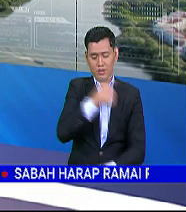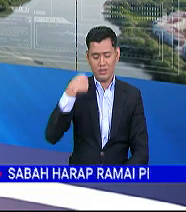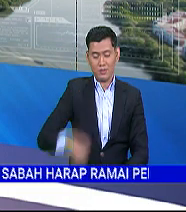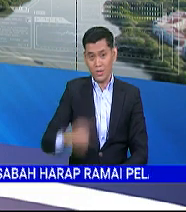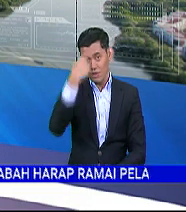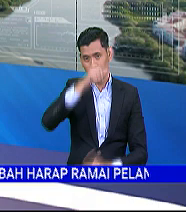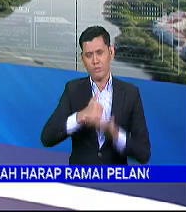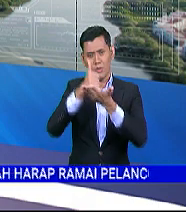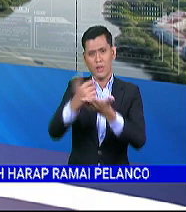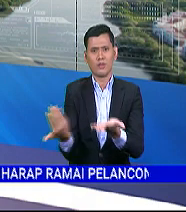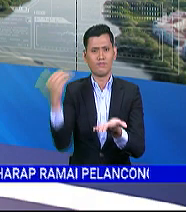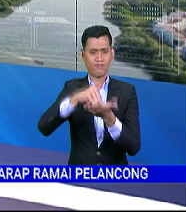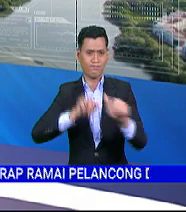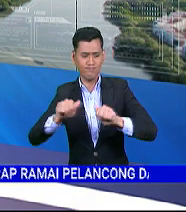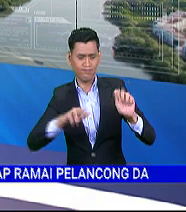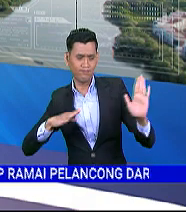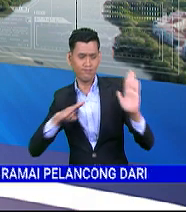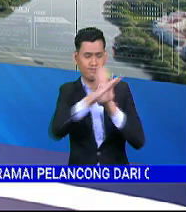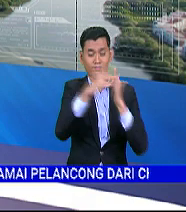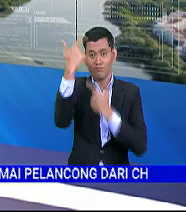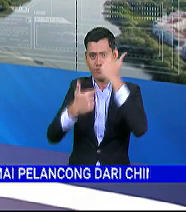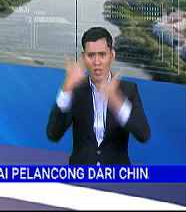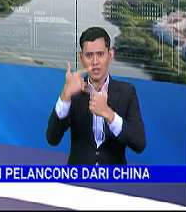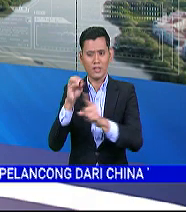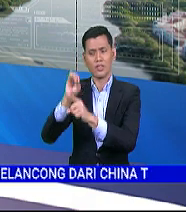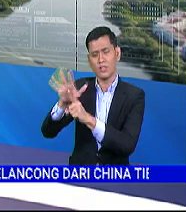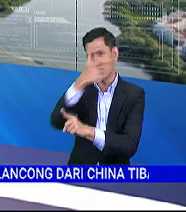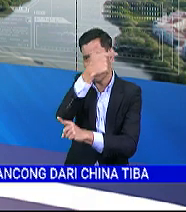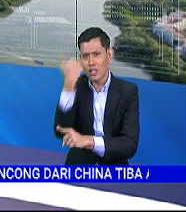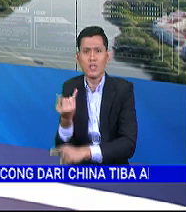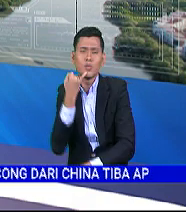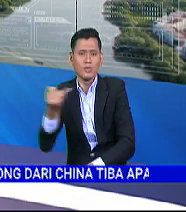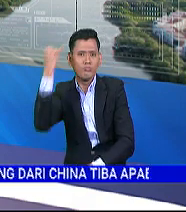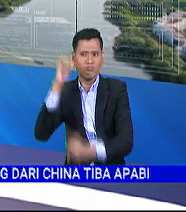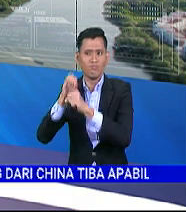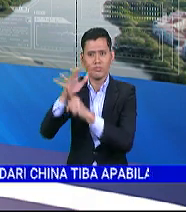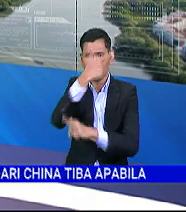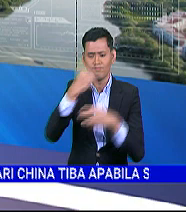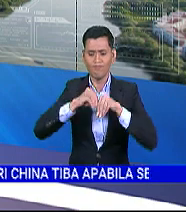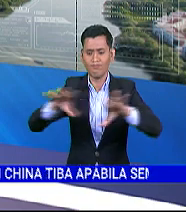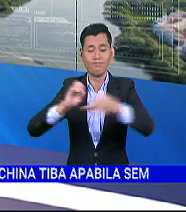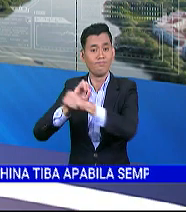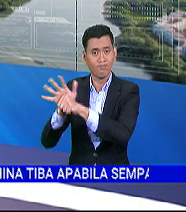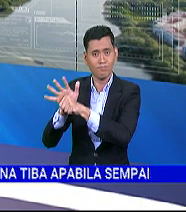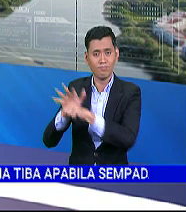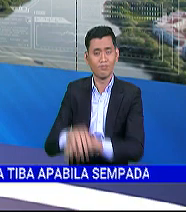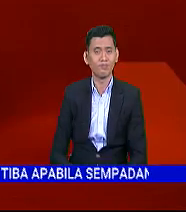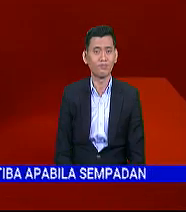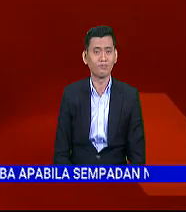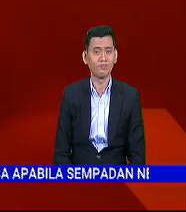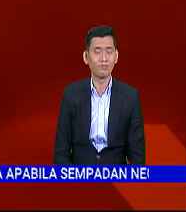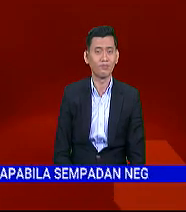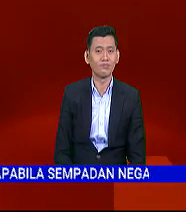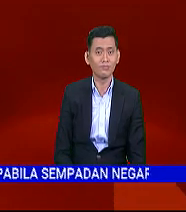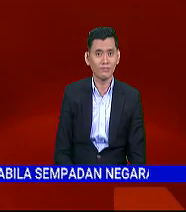bagi membantu merancakkan semula aktiviti berkenaan yang terjejas teruk akibat pandemik COVID-19.